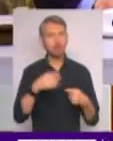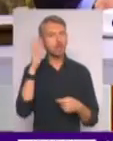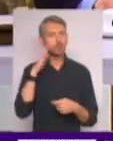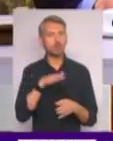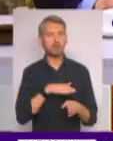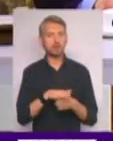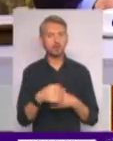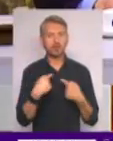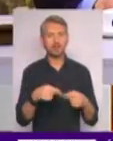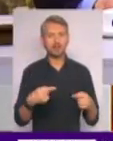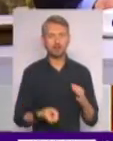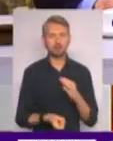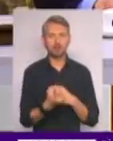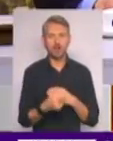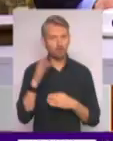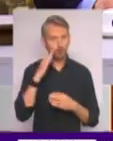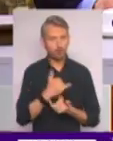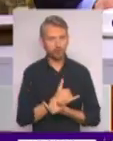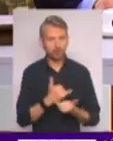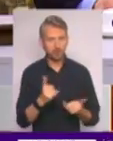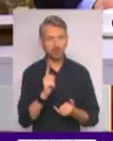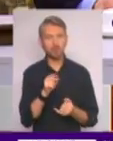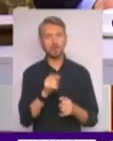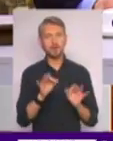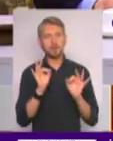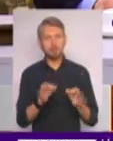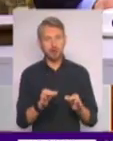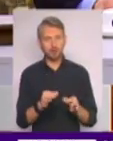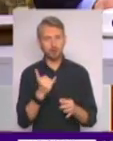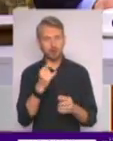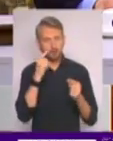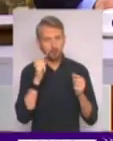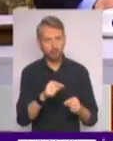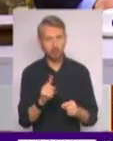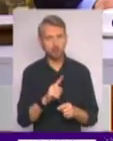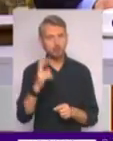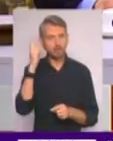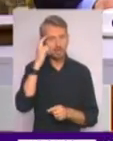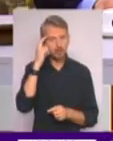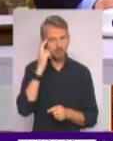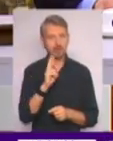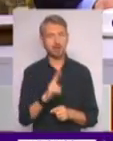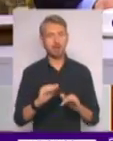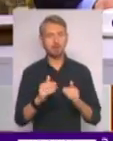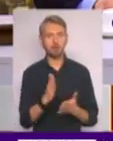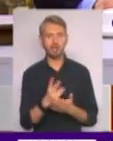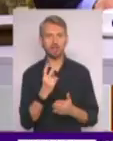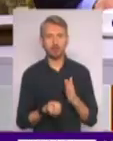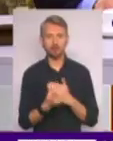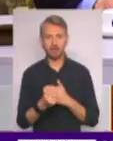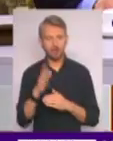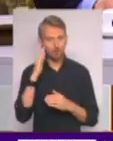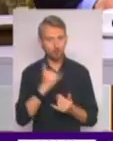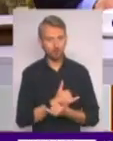здійснюється з різних джерел водопостачання. Ви правильно зараз зацентувалися, що в Києві як мінімум є два джерела